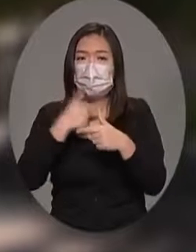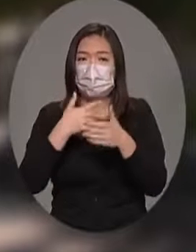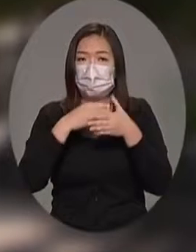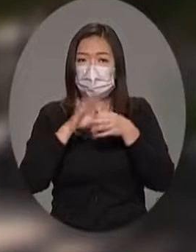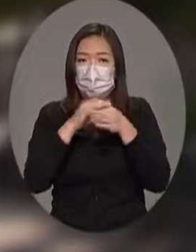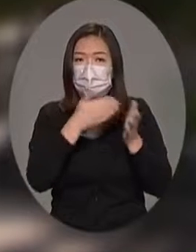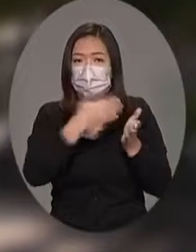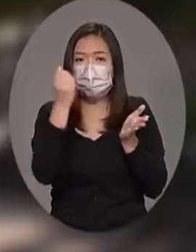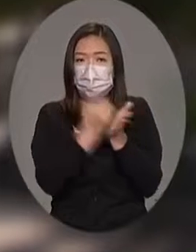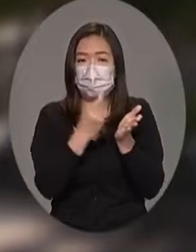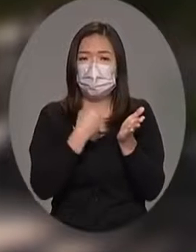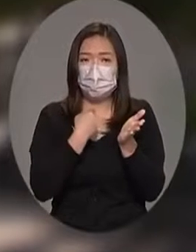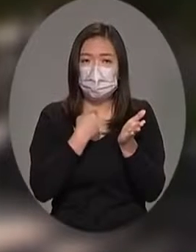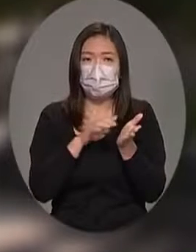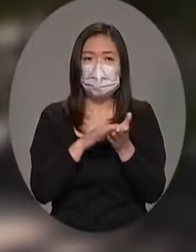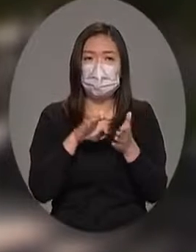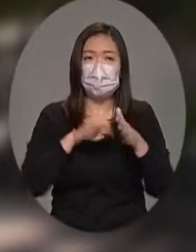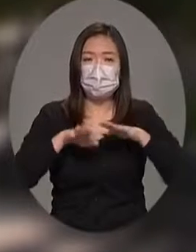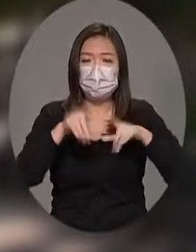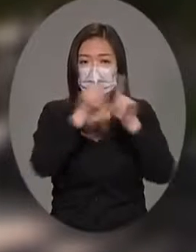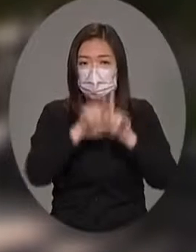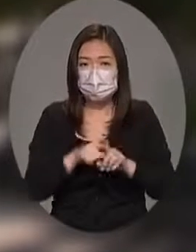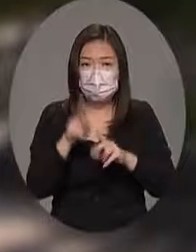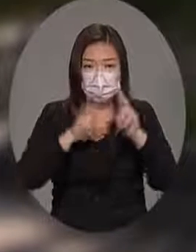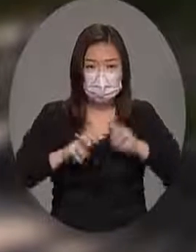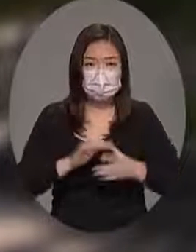關售賣許可證，署方會定期巡查。